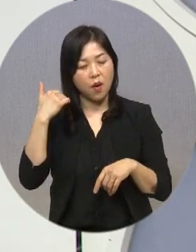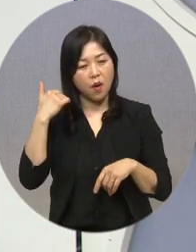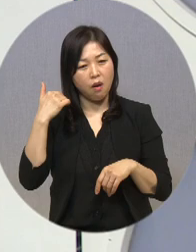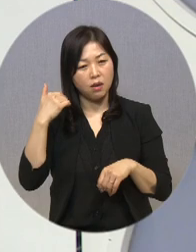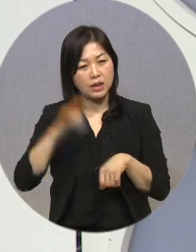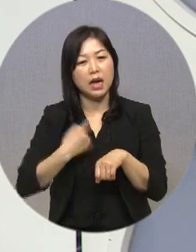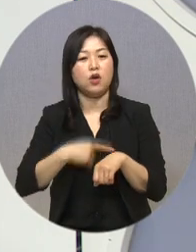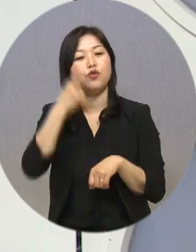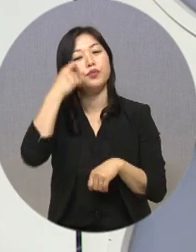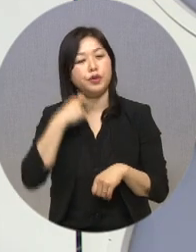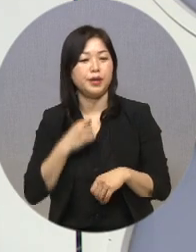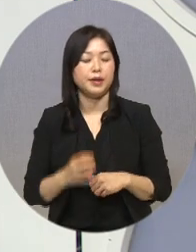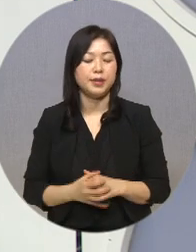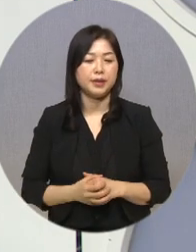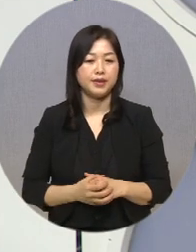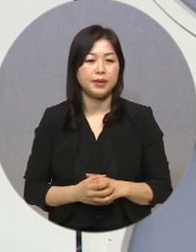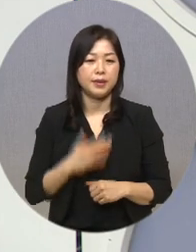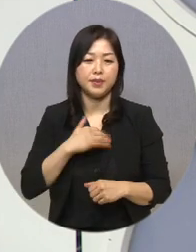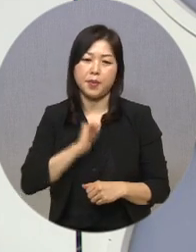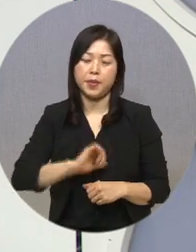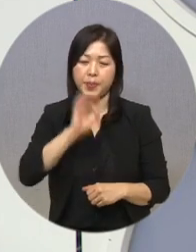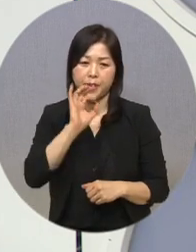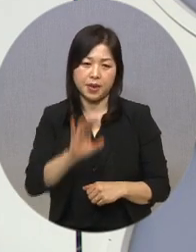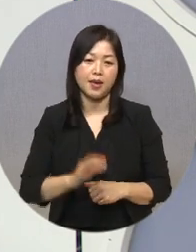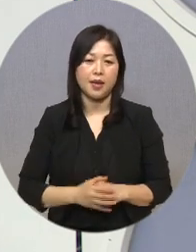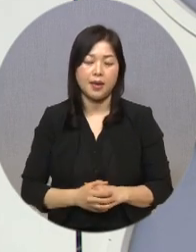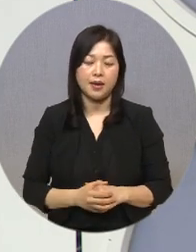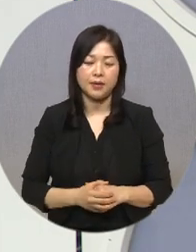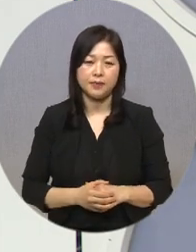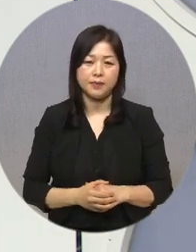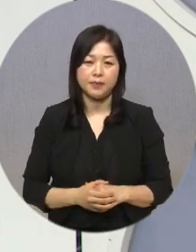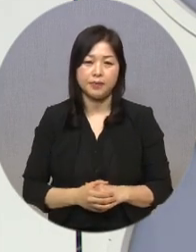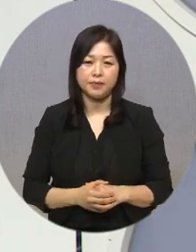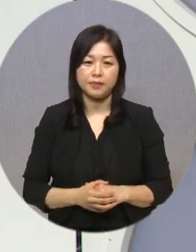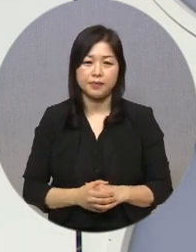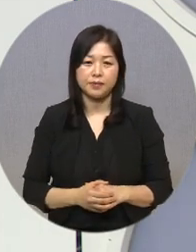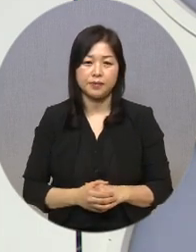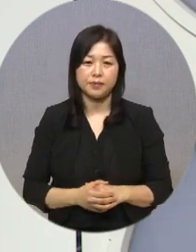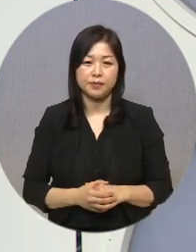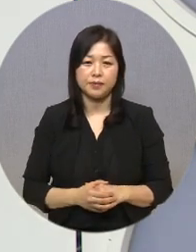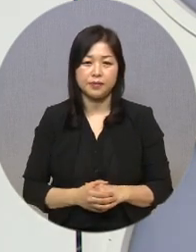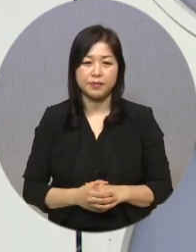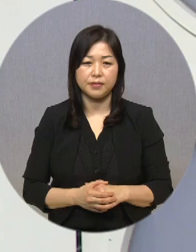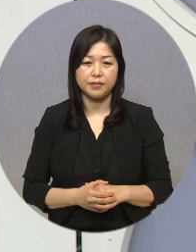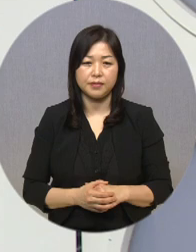납니까? 참을 수가 없어요 그냥. 그때 내가 야